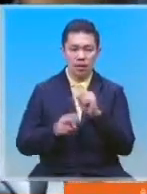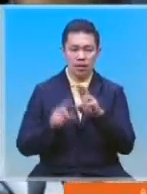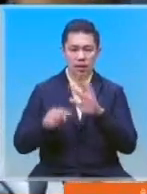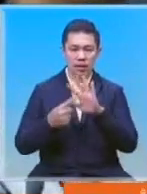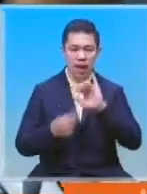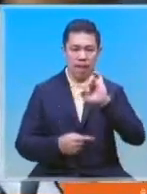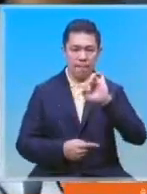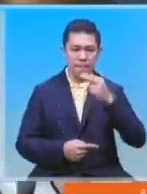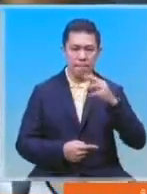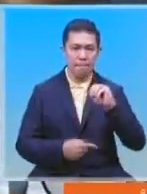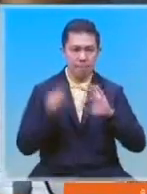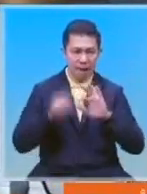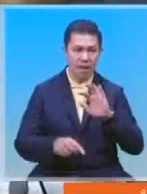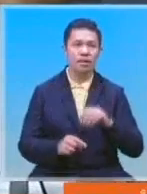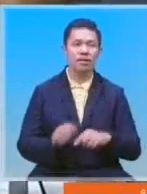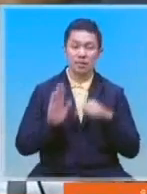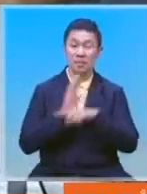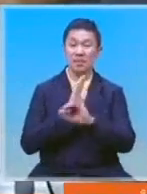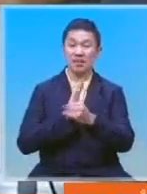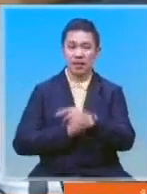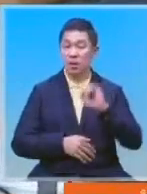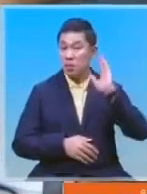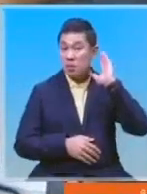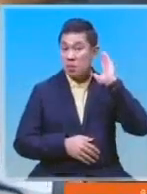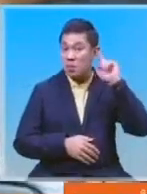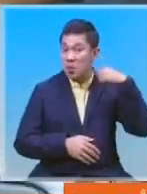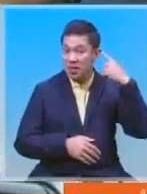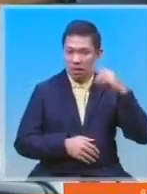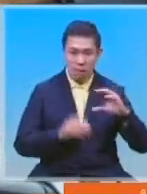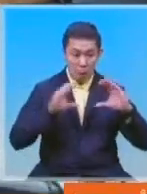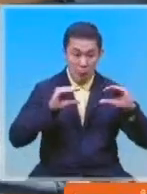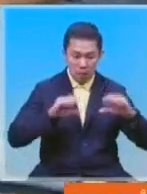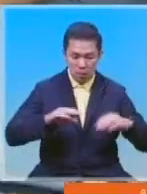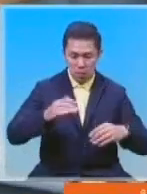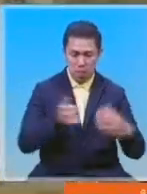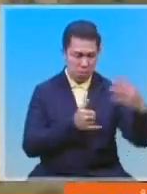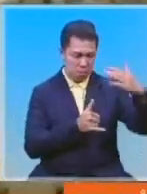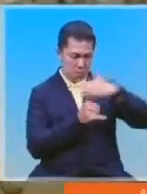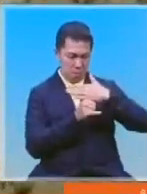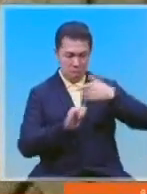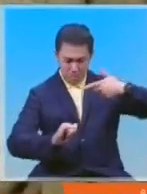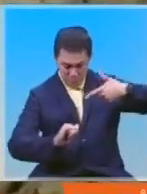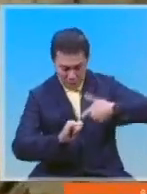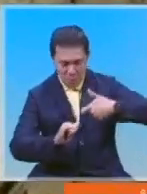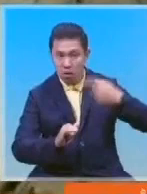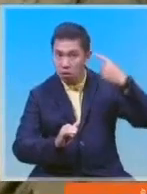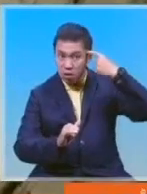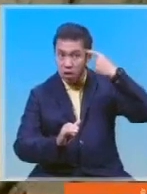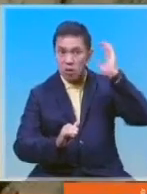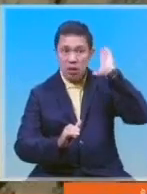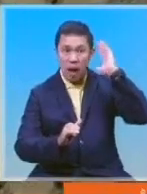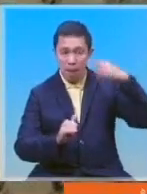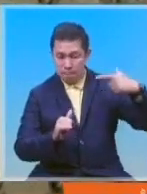จันทบุรีเป็นจุดที่นางเบญจวรรณใช้หมอนกดหน้าก่อนที่จะลั่นไกปืนมีผู้ตาย